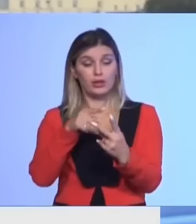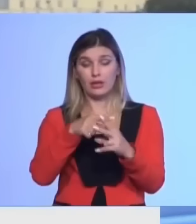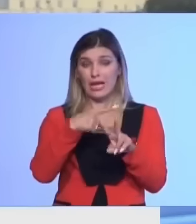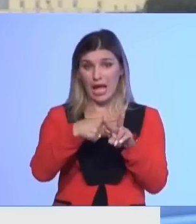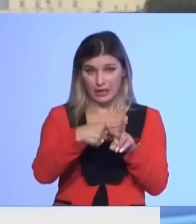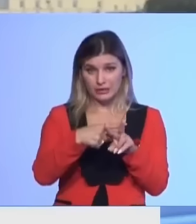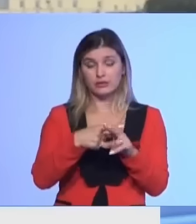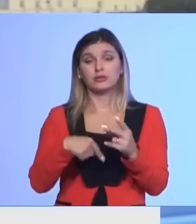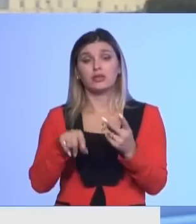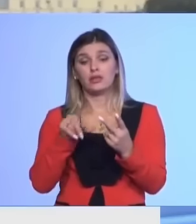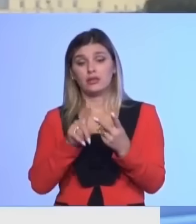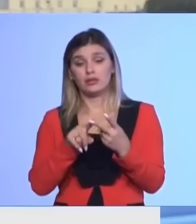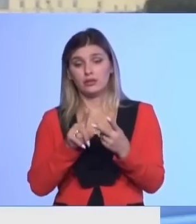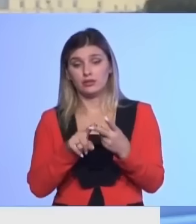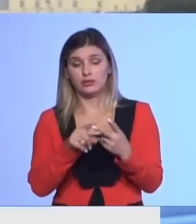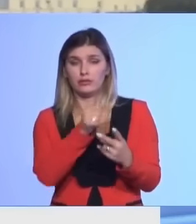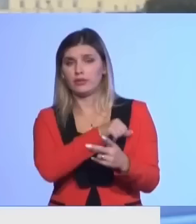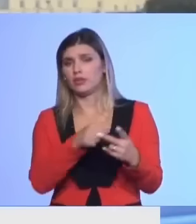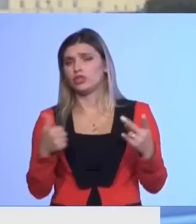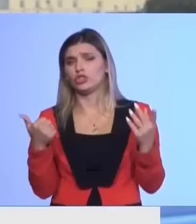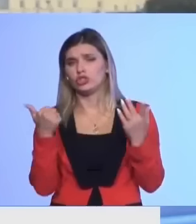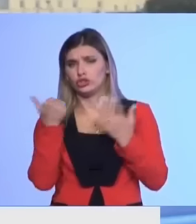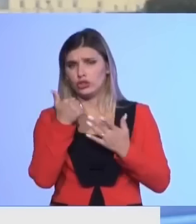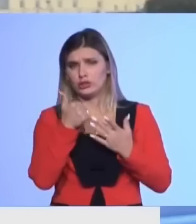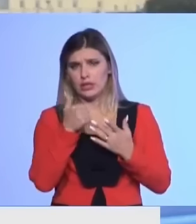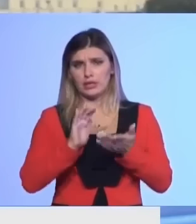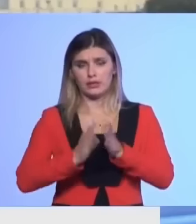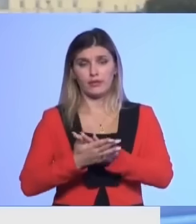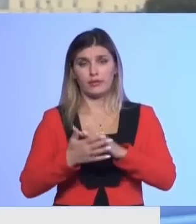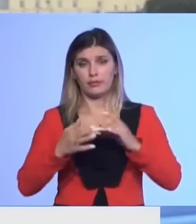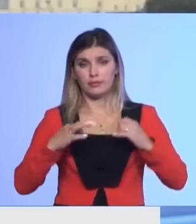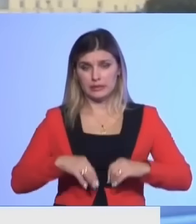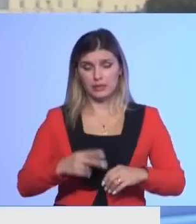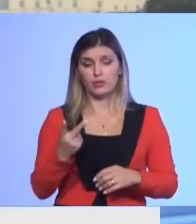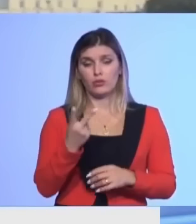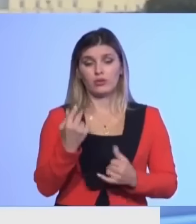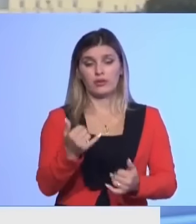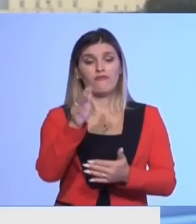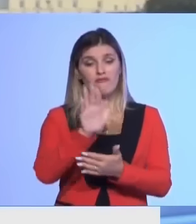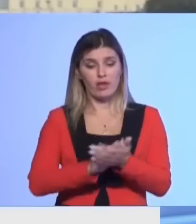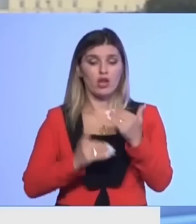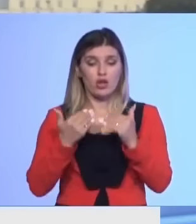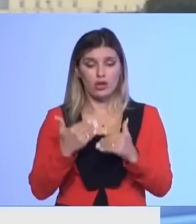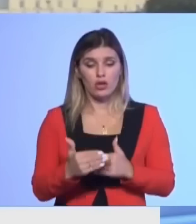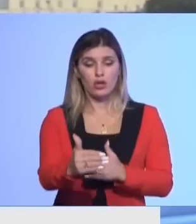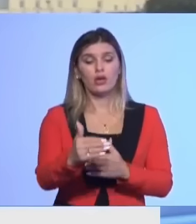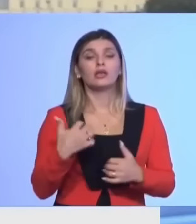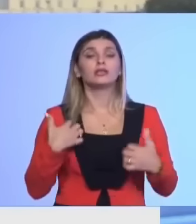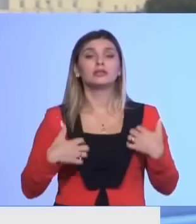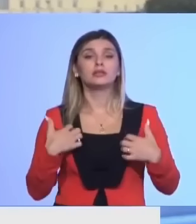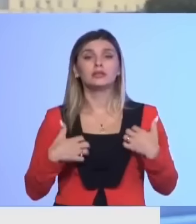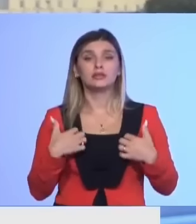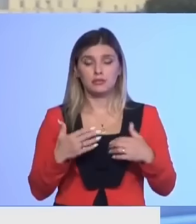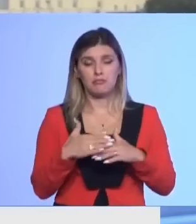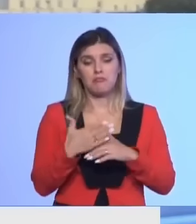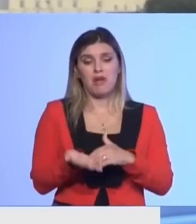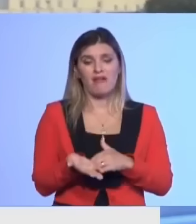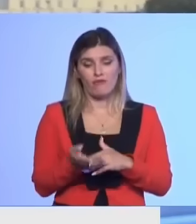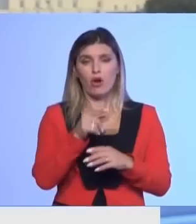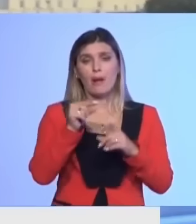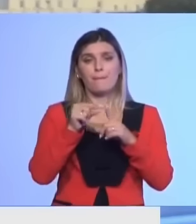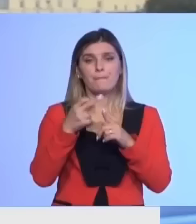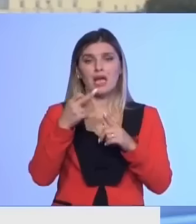dhe guvernatori 60 vjeçar, nga sot së bashku do të fillojnë garën për shtëpinë e bardhë gjatë një tubimi që pritet të mbahet më vonë në